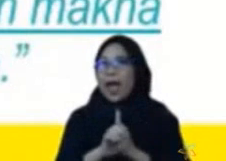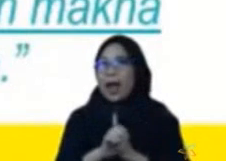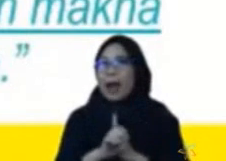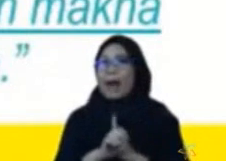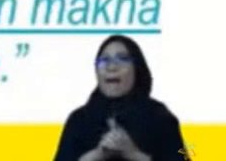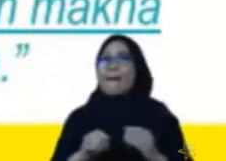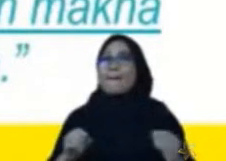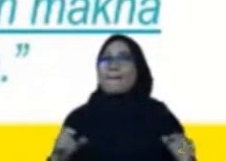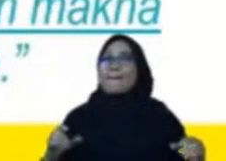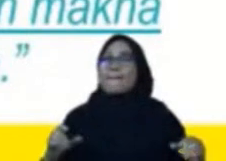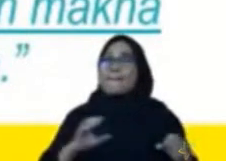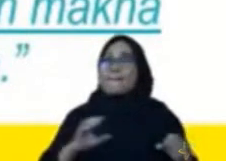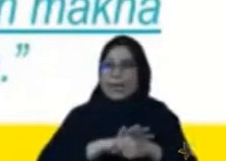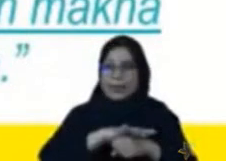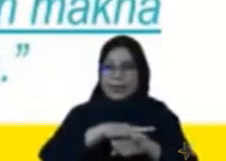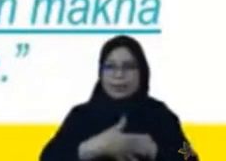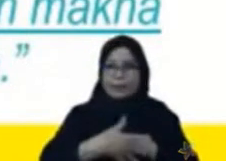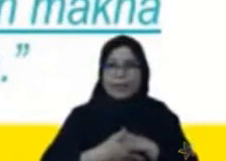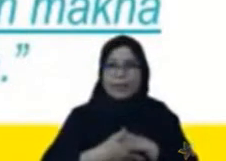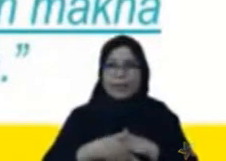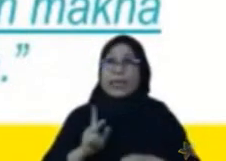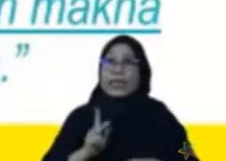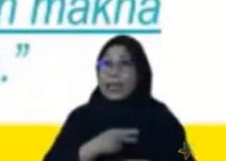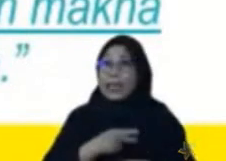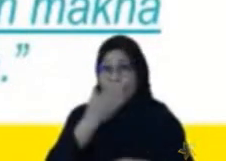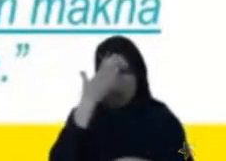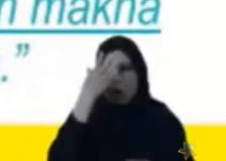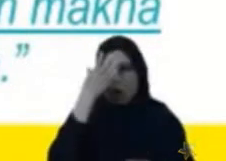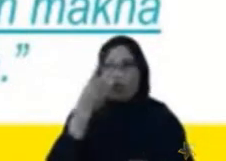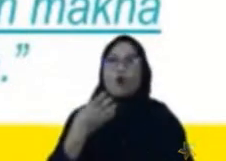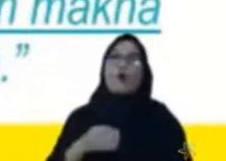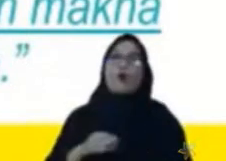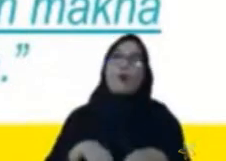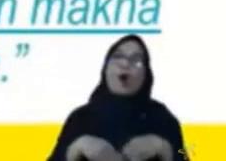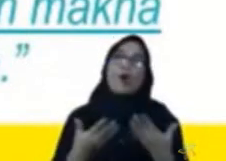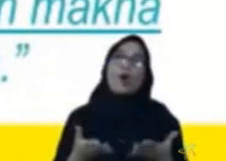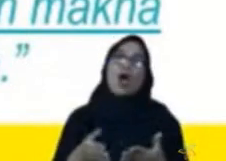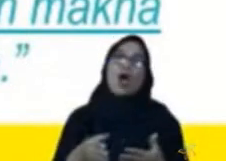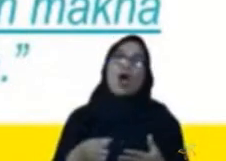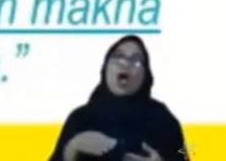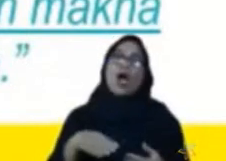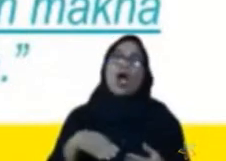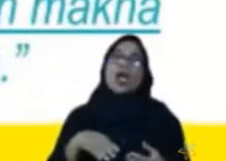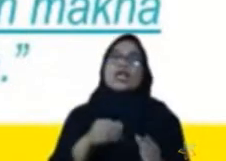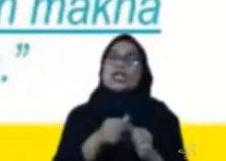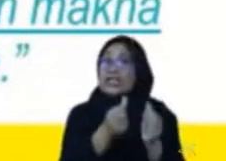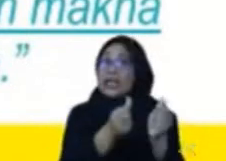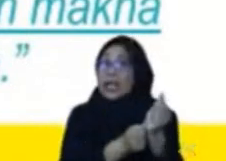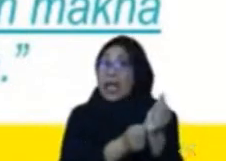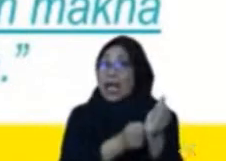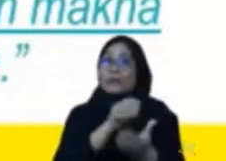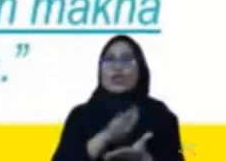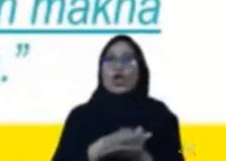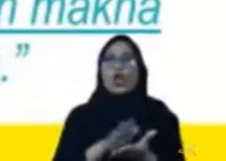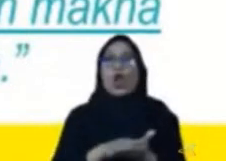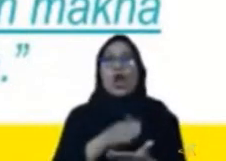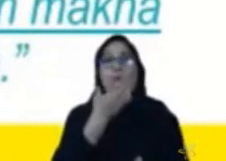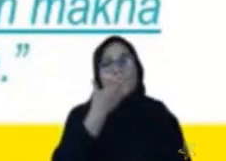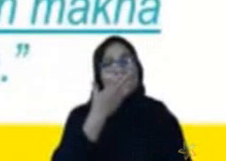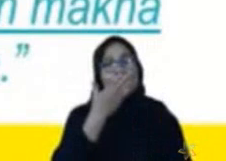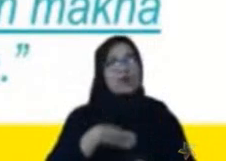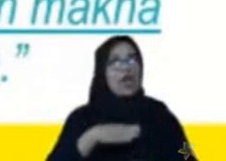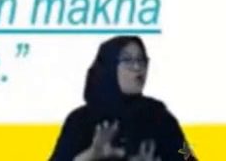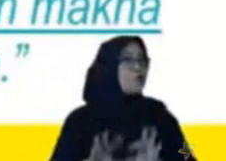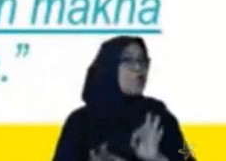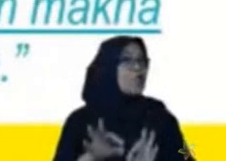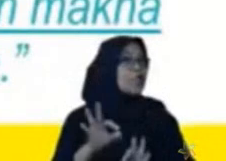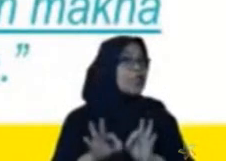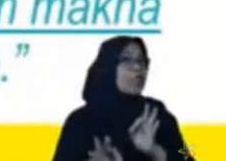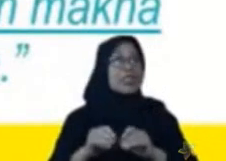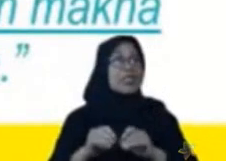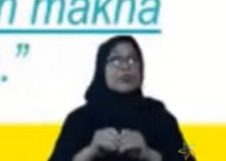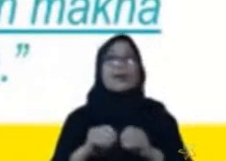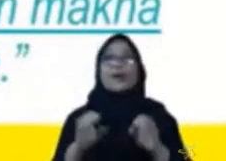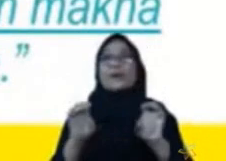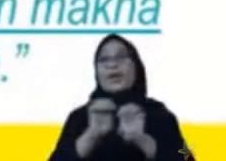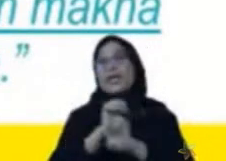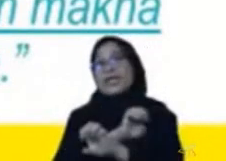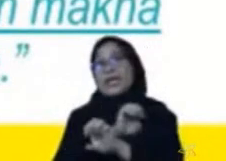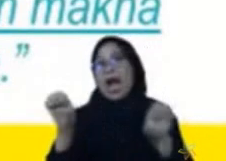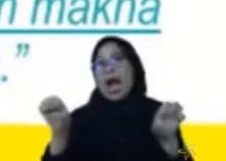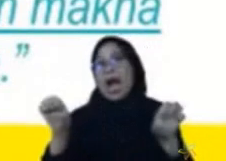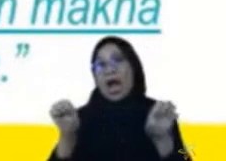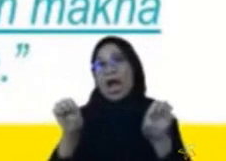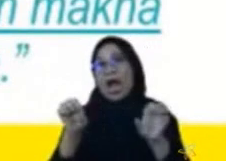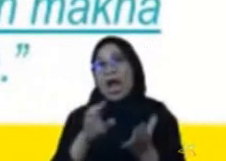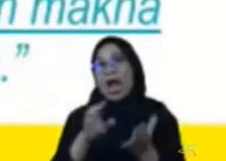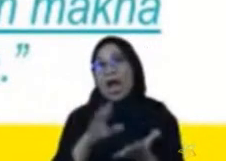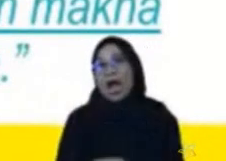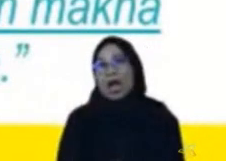kondisi tiap sekolah itu memiliki fasilitas yang berbeda, kelas yang berbeda, murid juga pasti berbeda-beda. Dan di